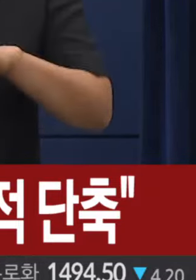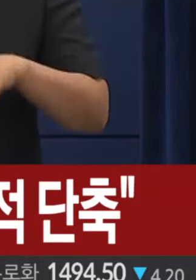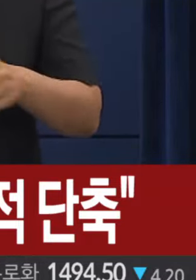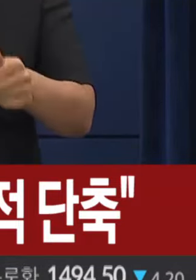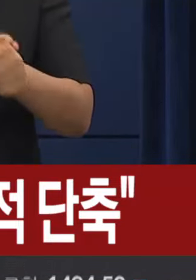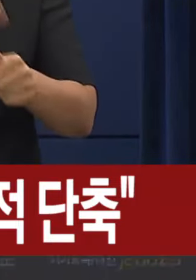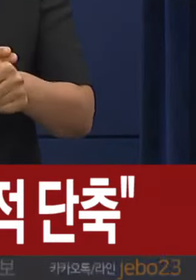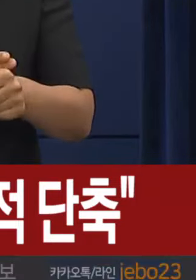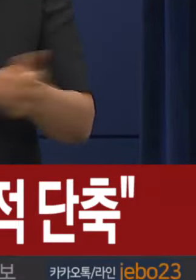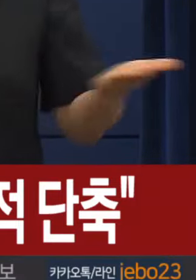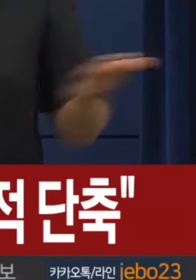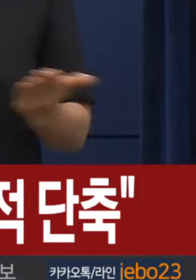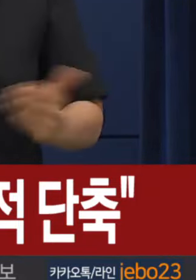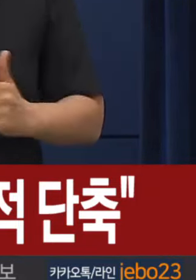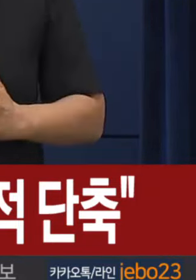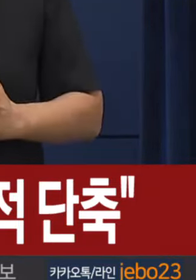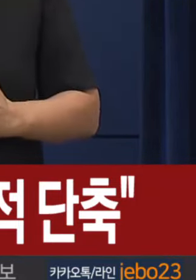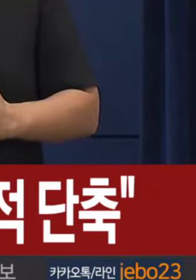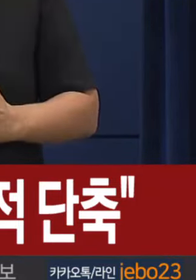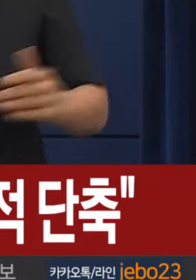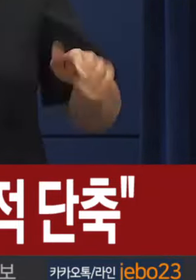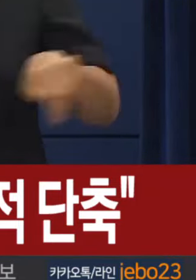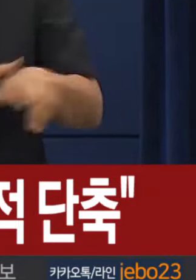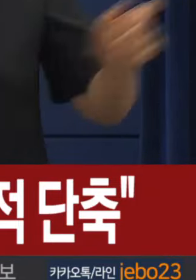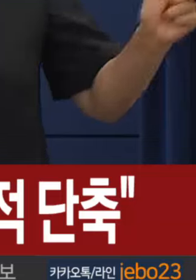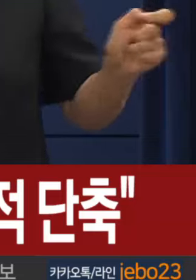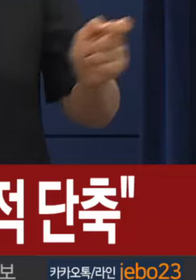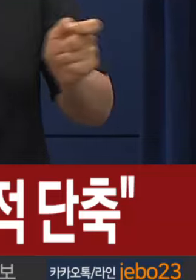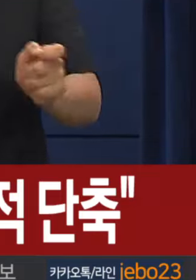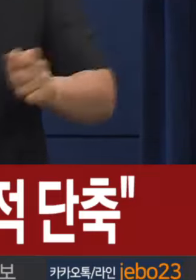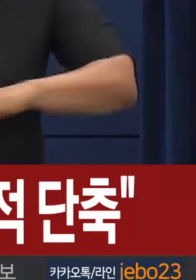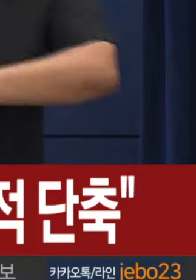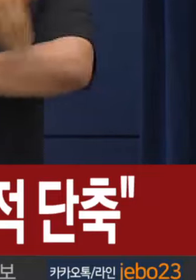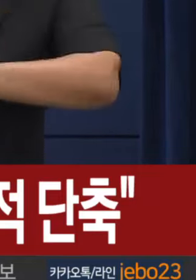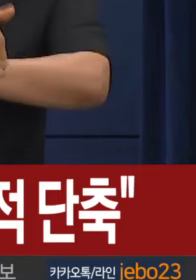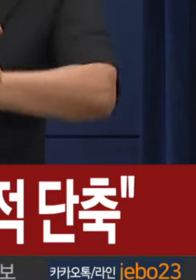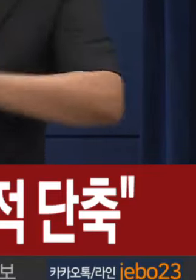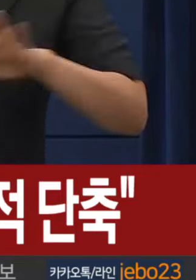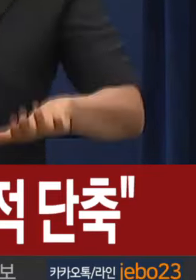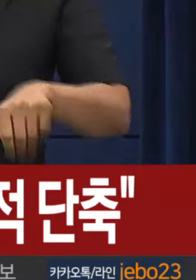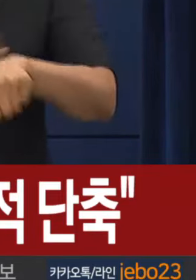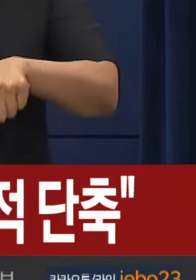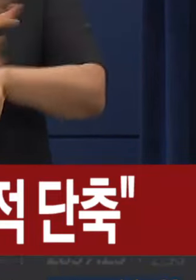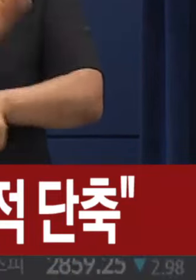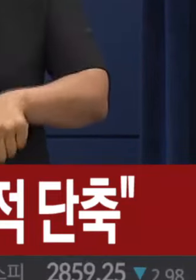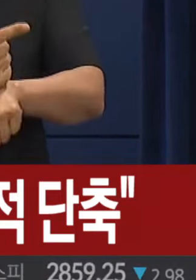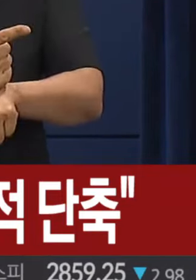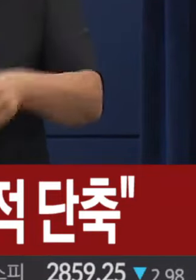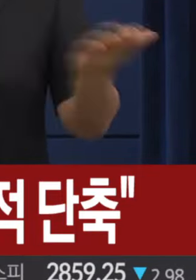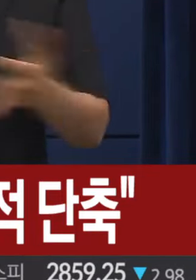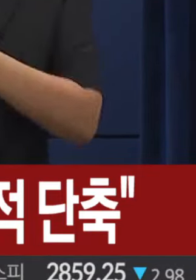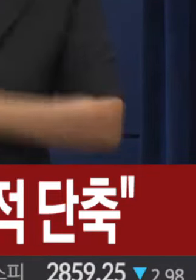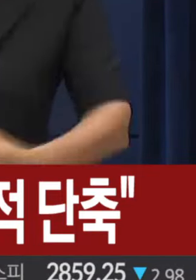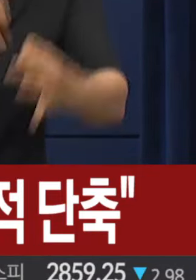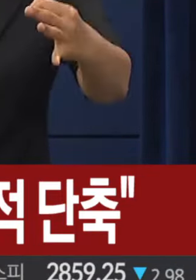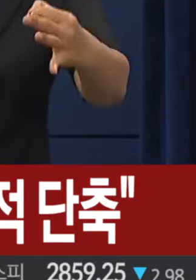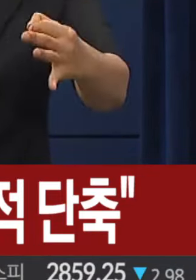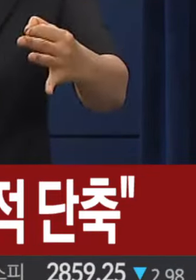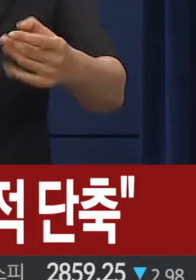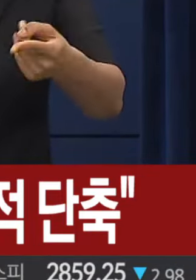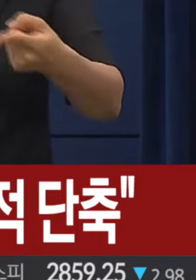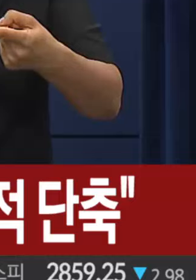시간을 단계적으로 단축하겠습니다. 이미 36시간의 연속 근무 시간